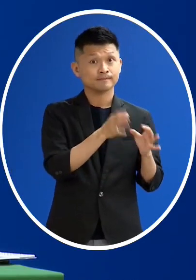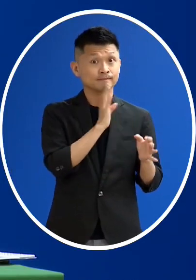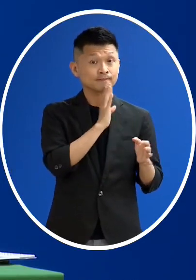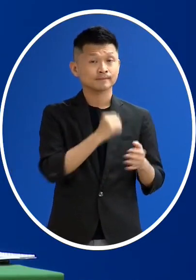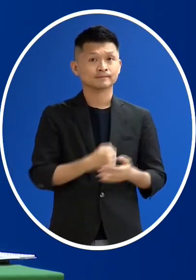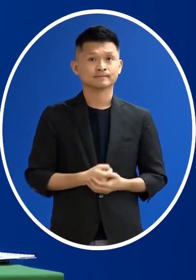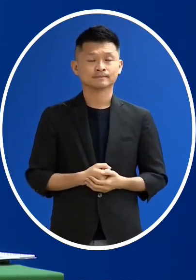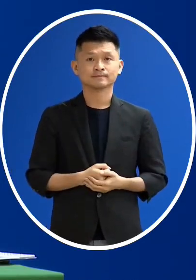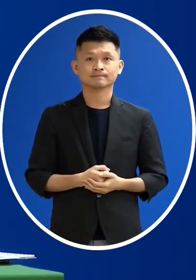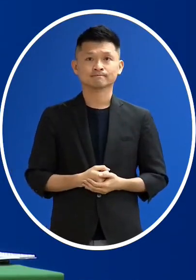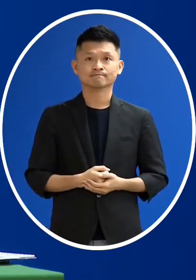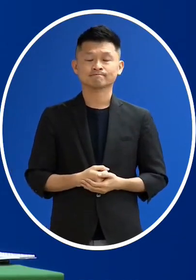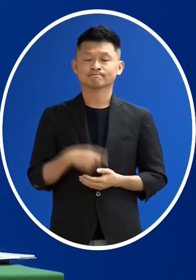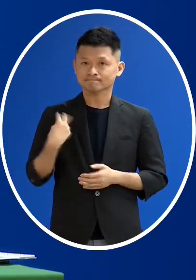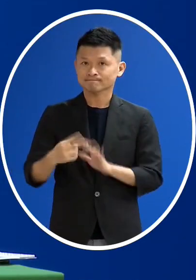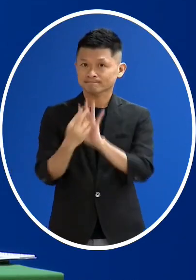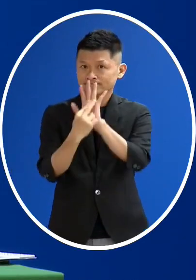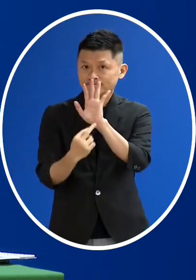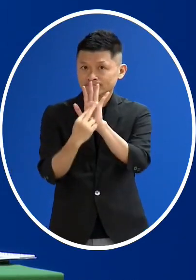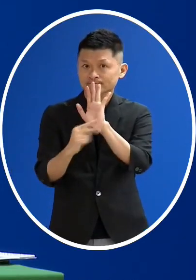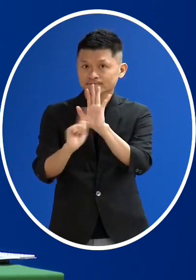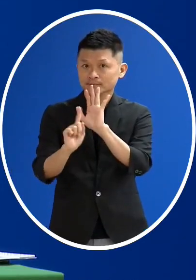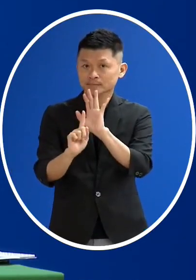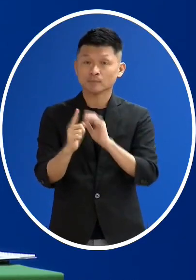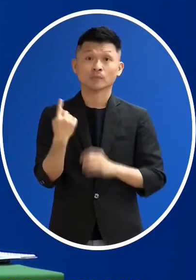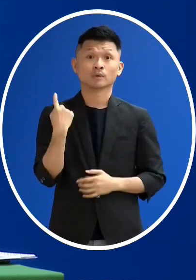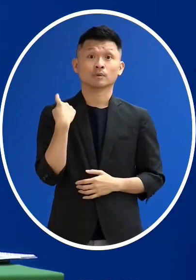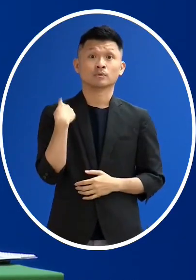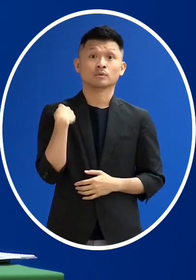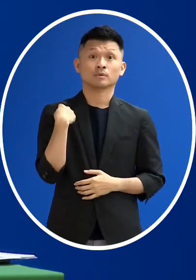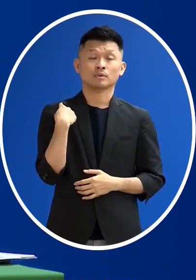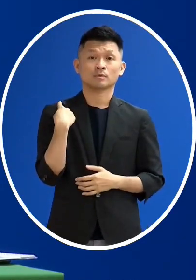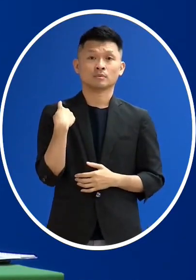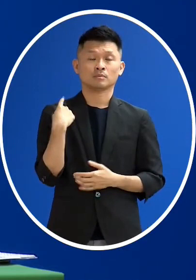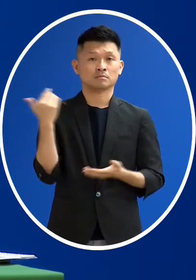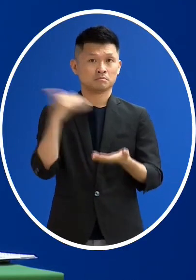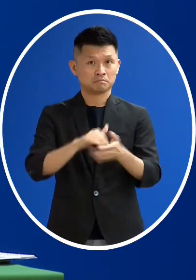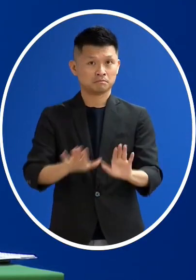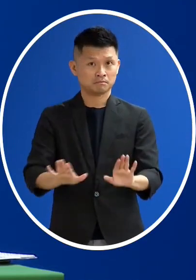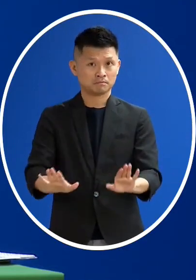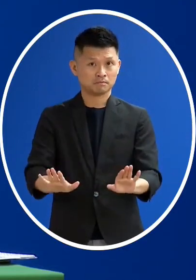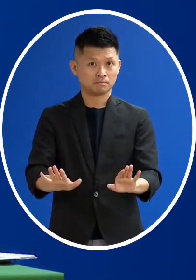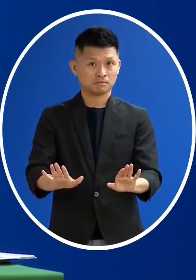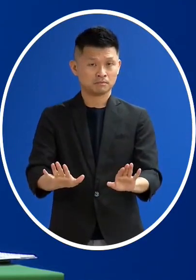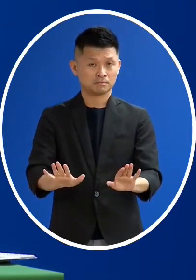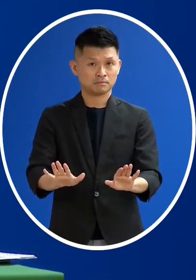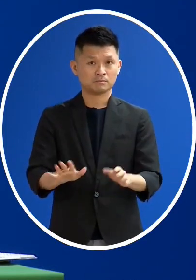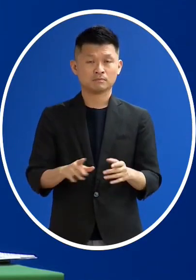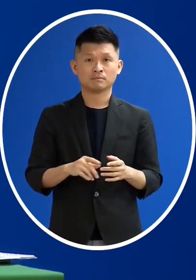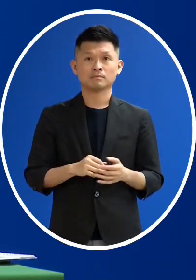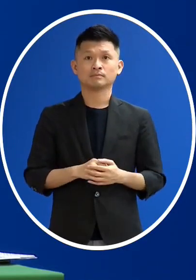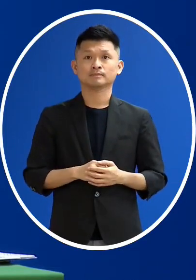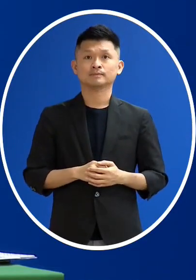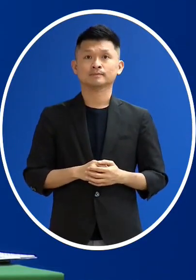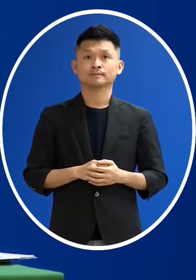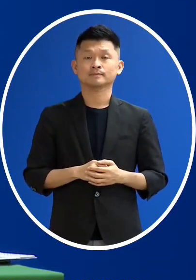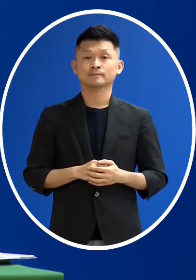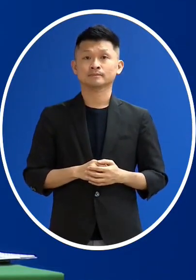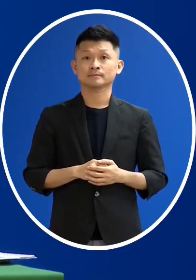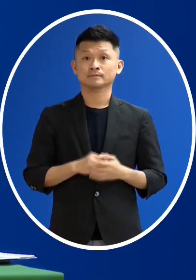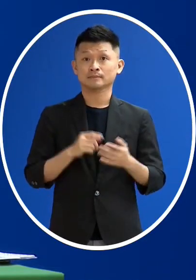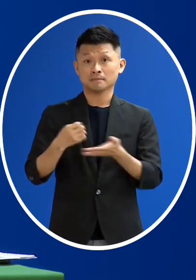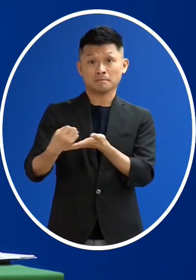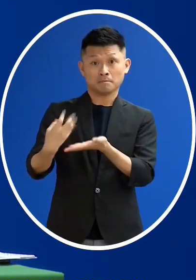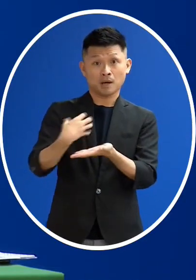边再顺便再说明一下，就是昨天目前就是总共有25例